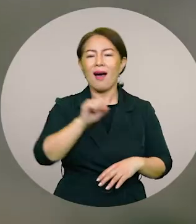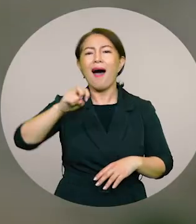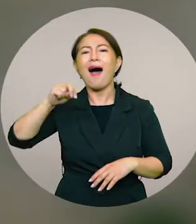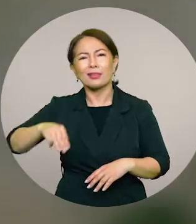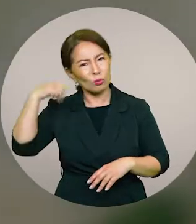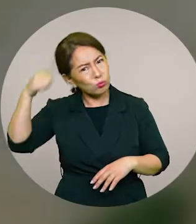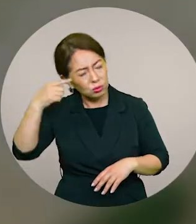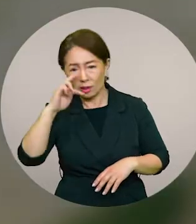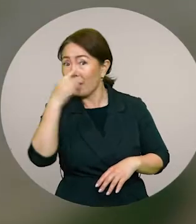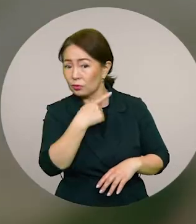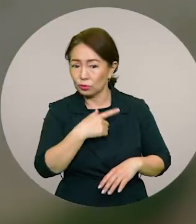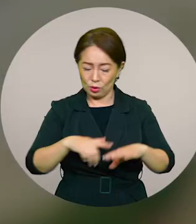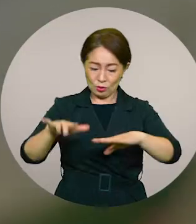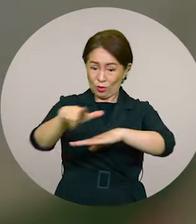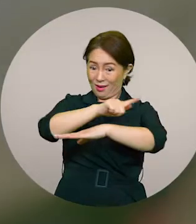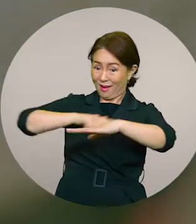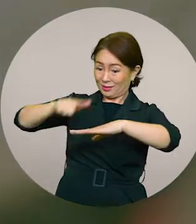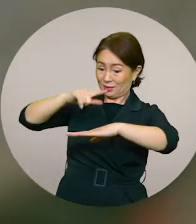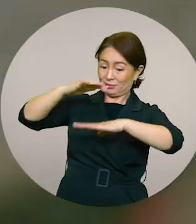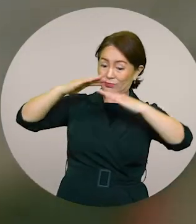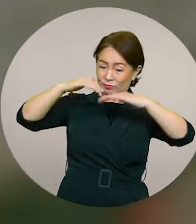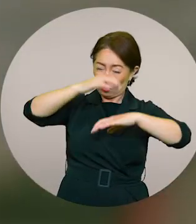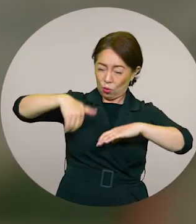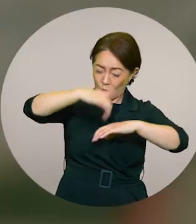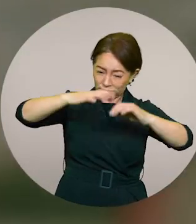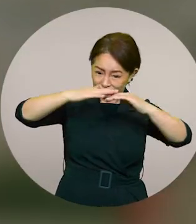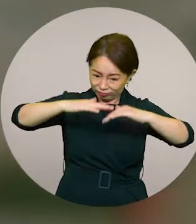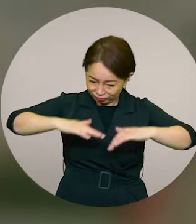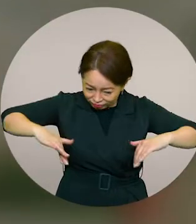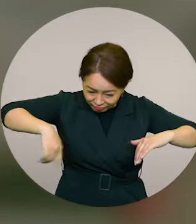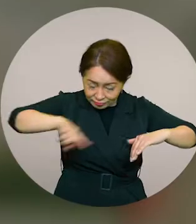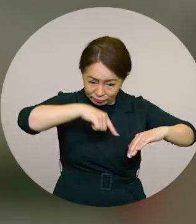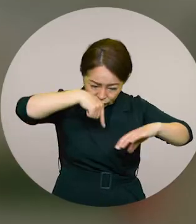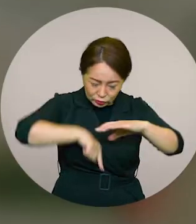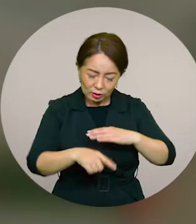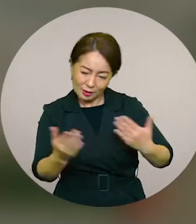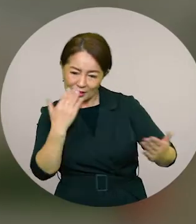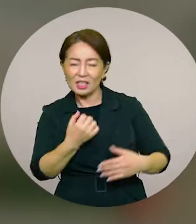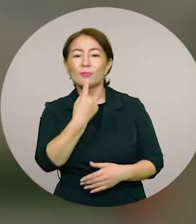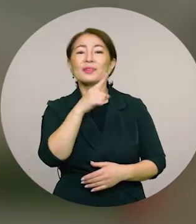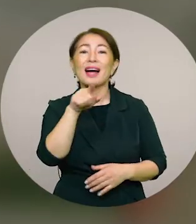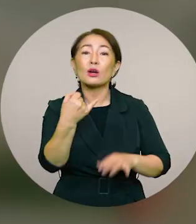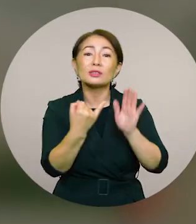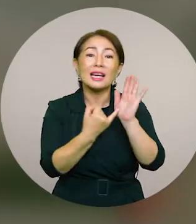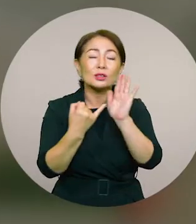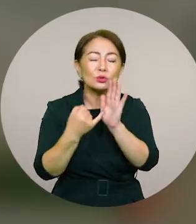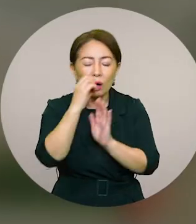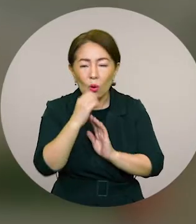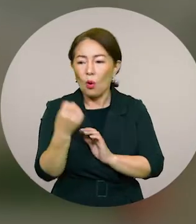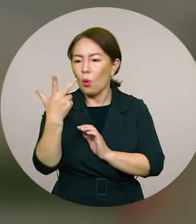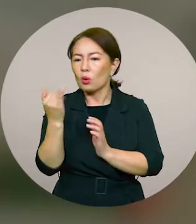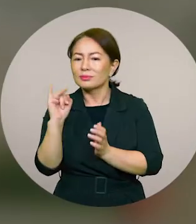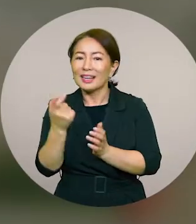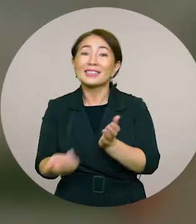юм. Ил уурхайтай харьцуулахад гүний уурхайн хөдрийн биет дэх зэс алтны агуулга 166% буюу 3